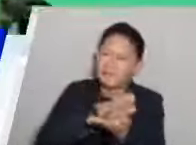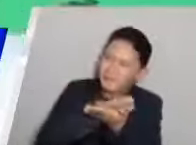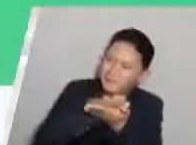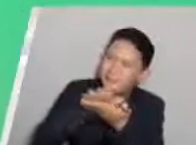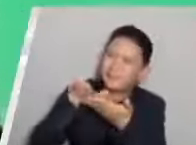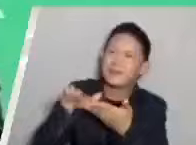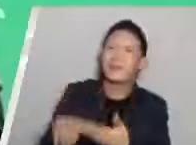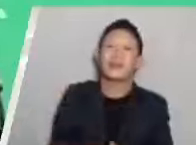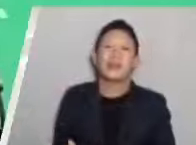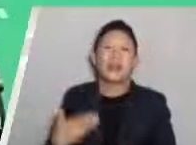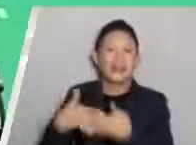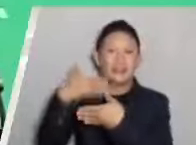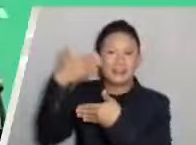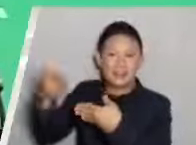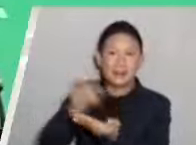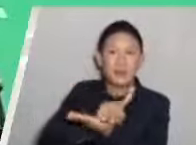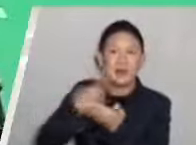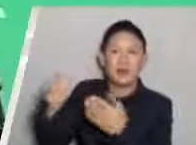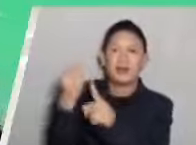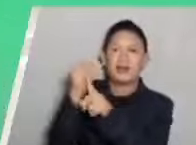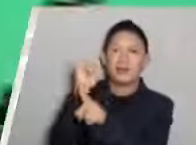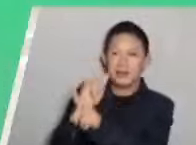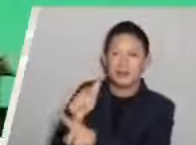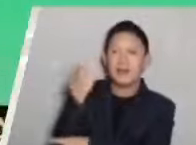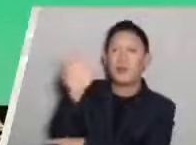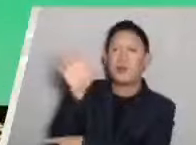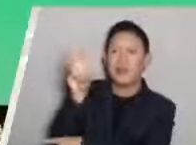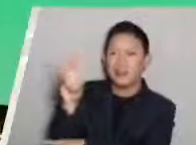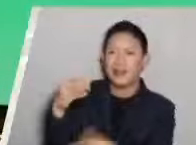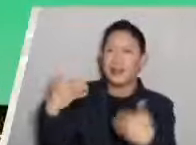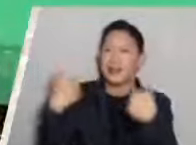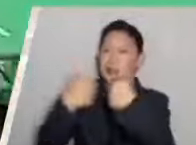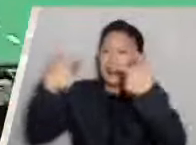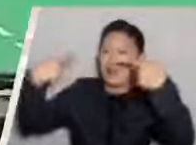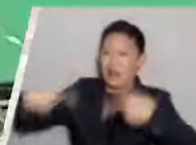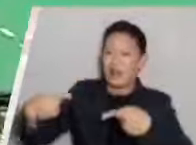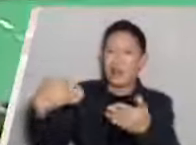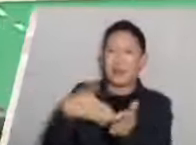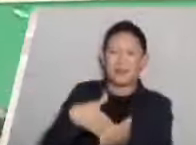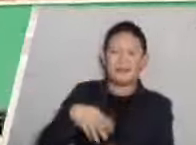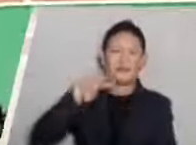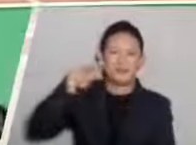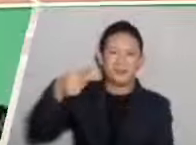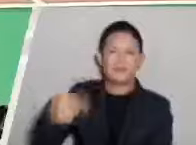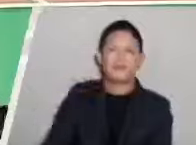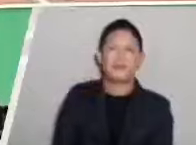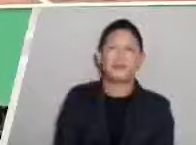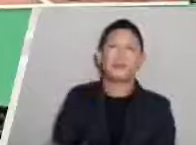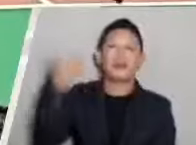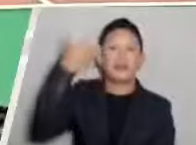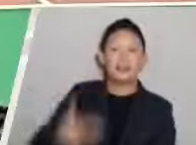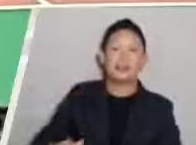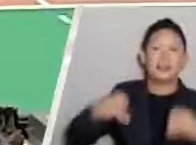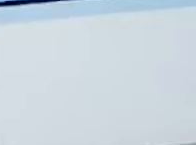26, ang Game 2 ng NCAA Volleyball Finals. Mav Gonzalez, nagbabalita para sa GMA Integrated